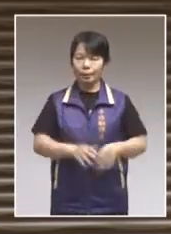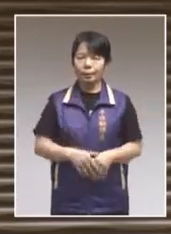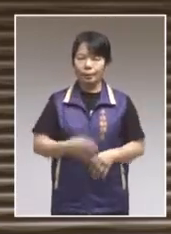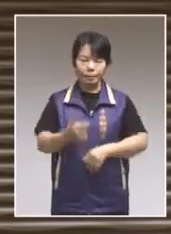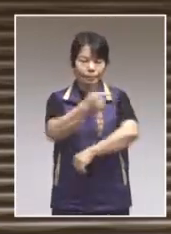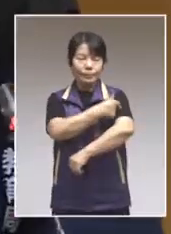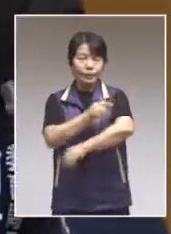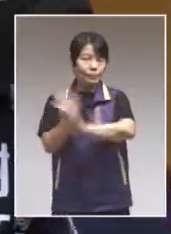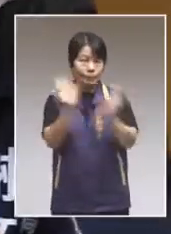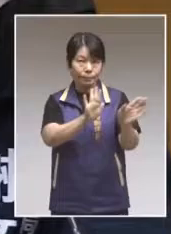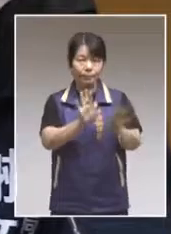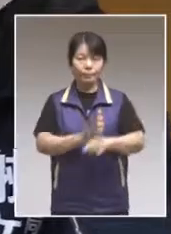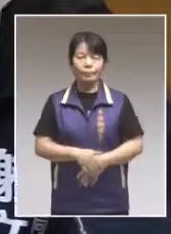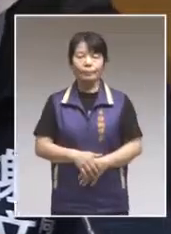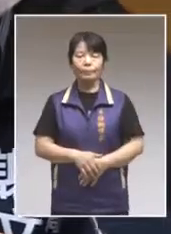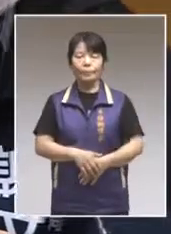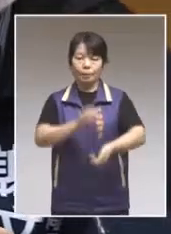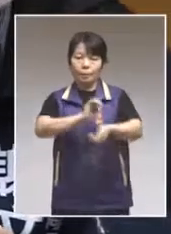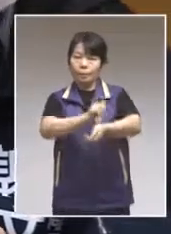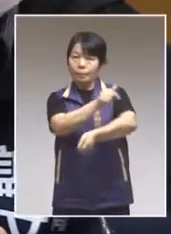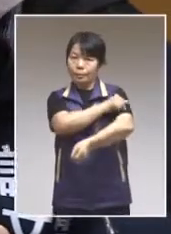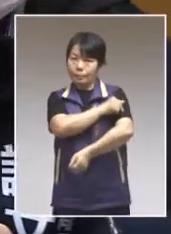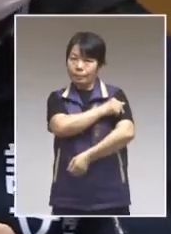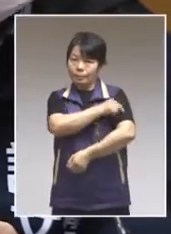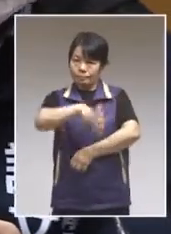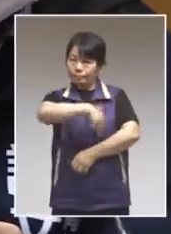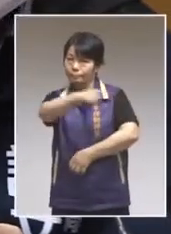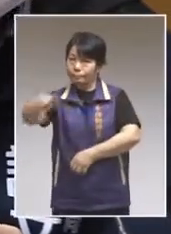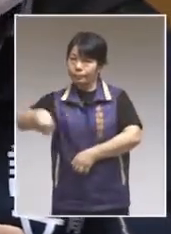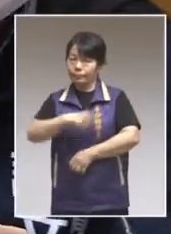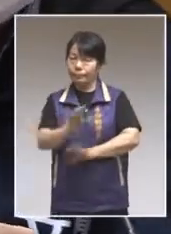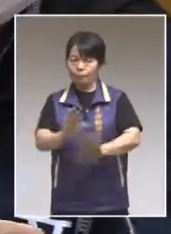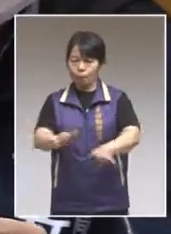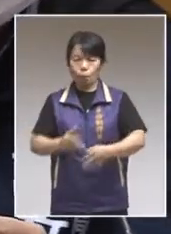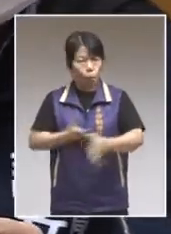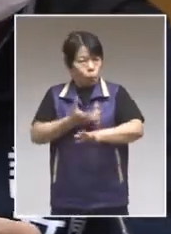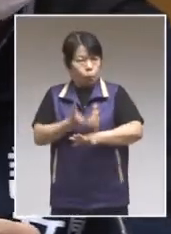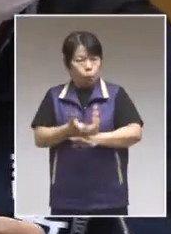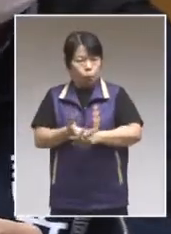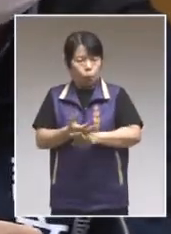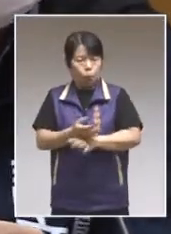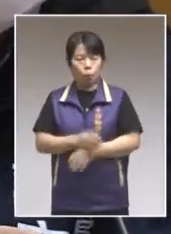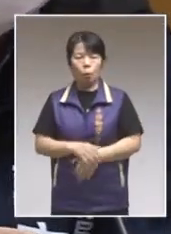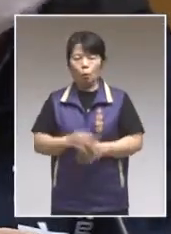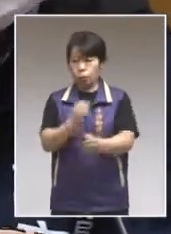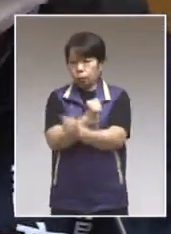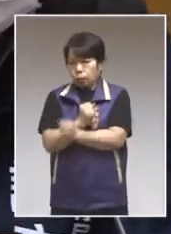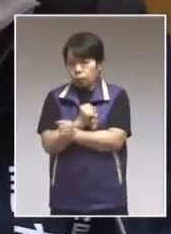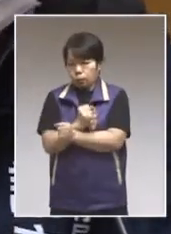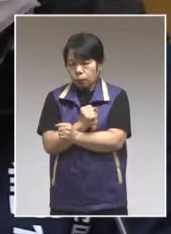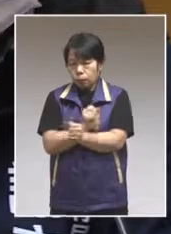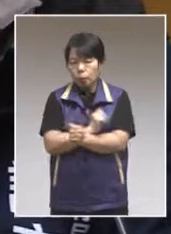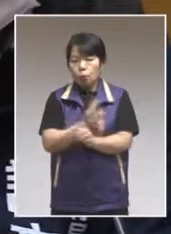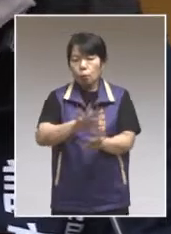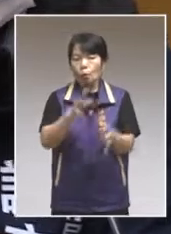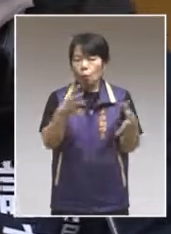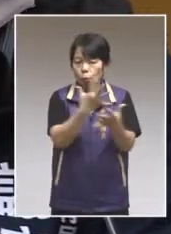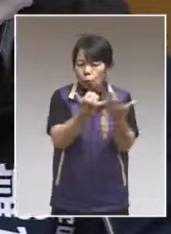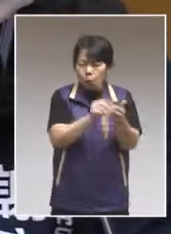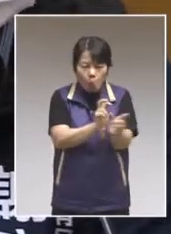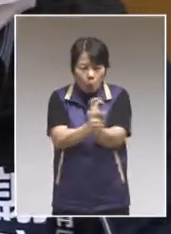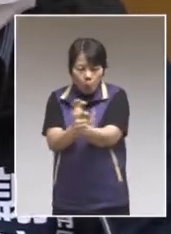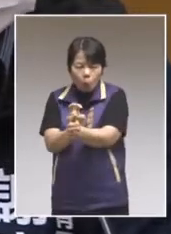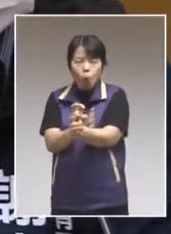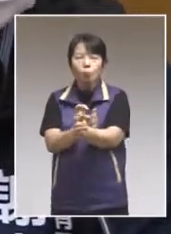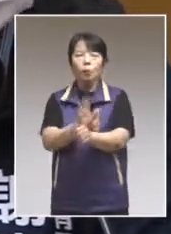状况哈，那我们的医护同仁都非常的细心啊，而且非常的小心来照顾这些同学。那我们学